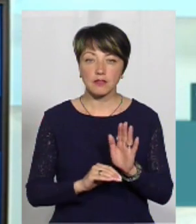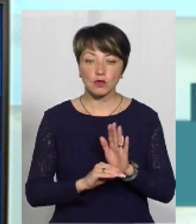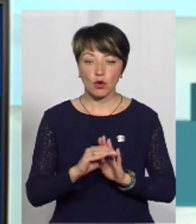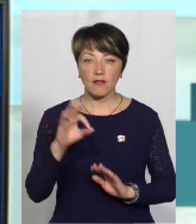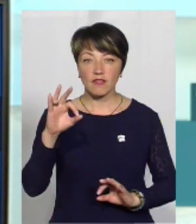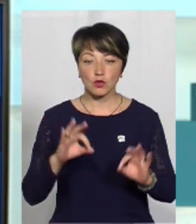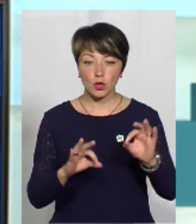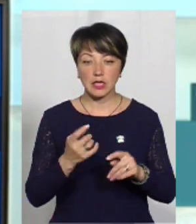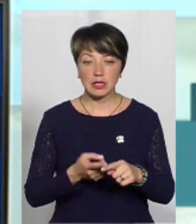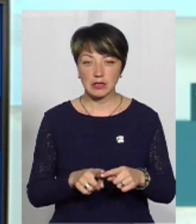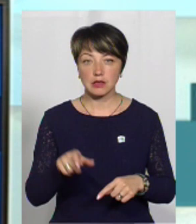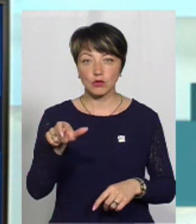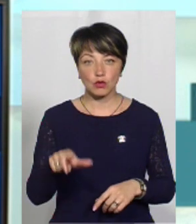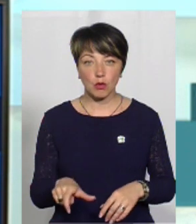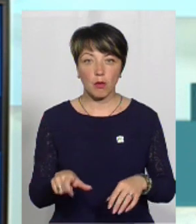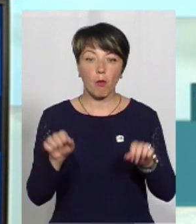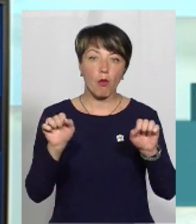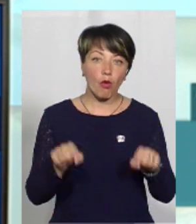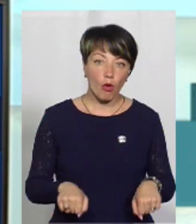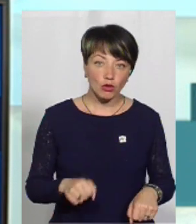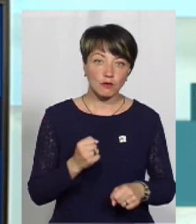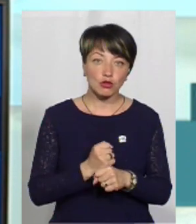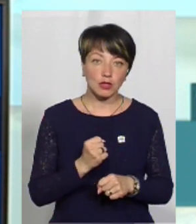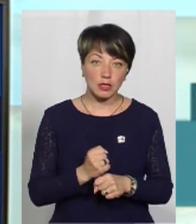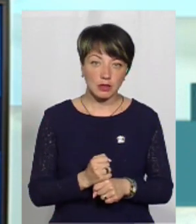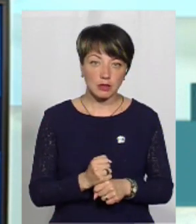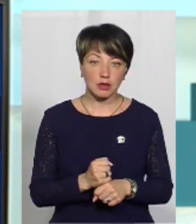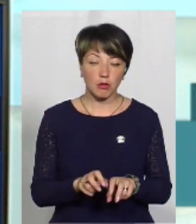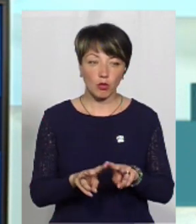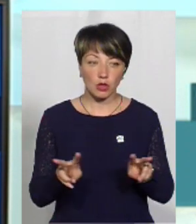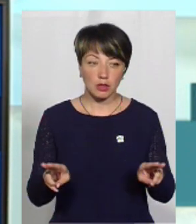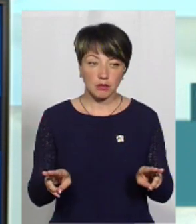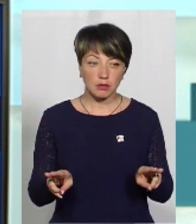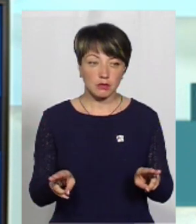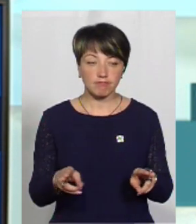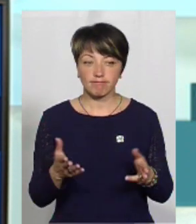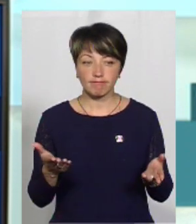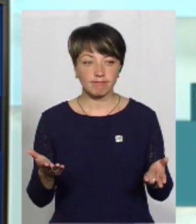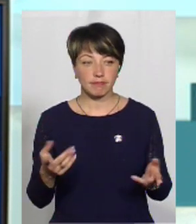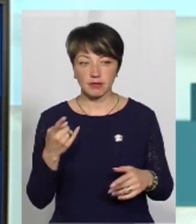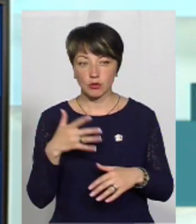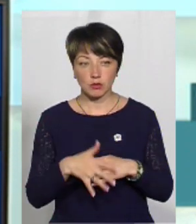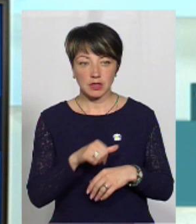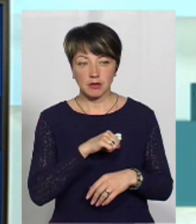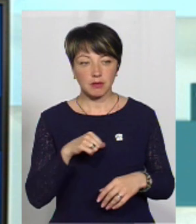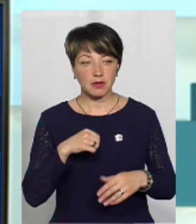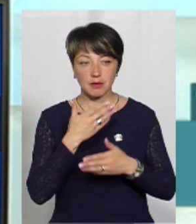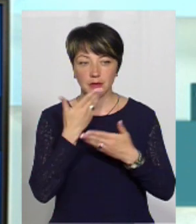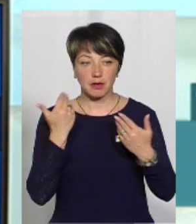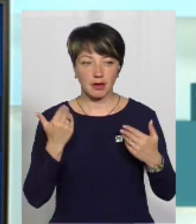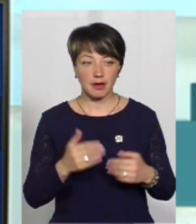високим відсотком, що дійсно ця особа може вчинити таке, ви ж самі розумієте, що